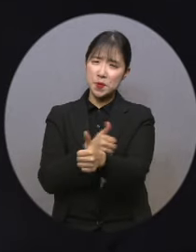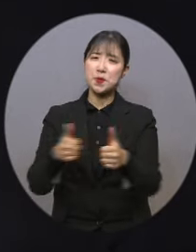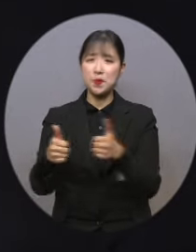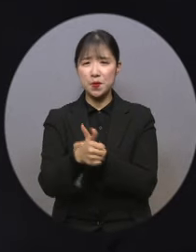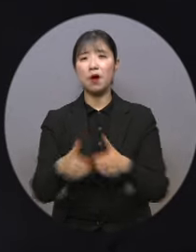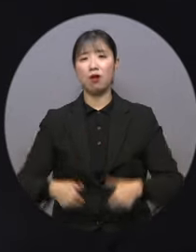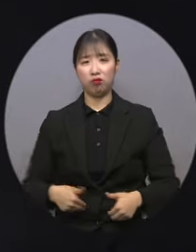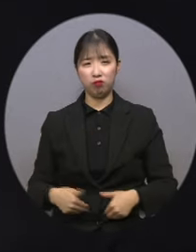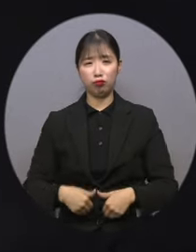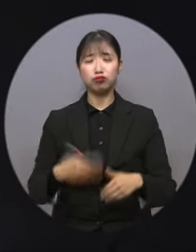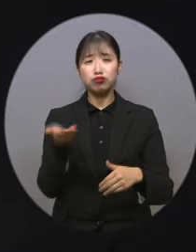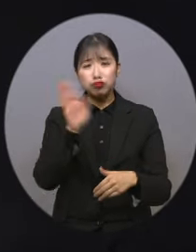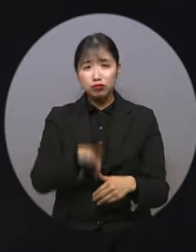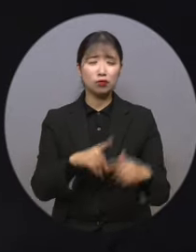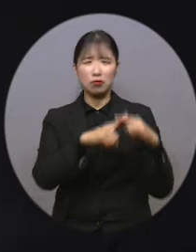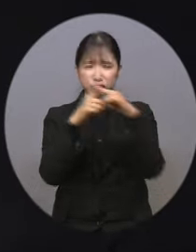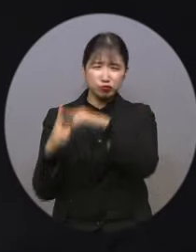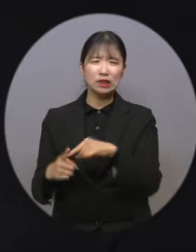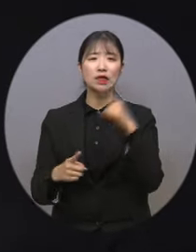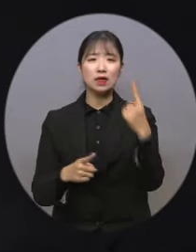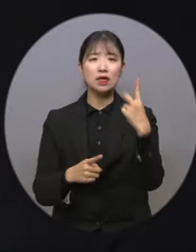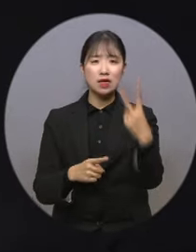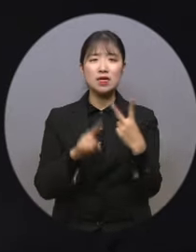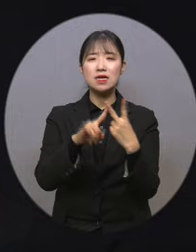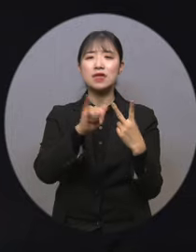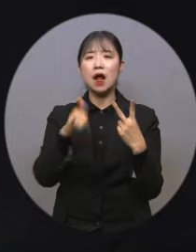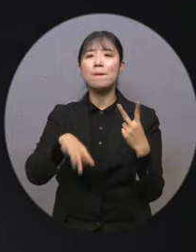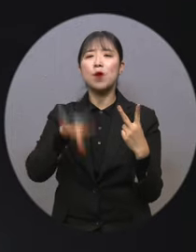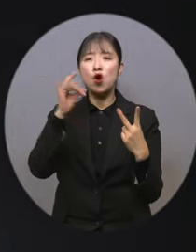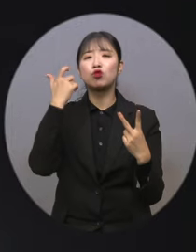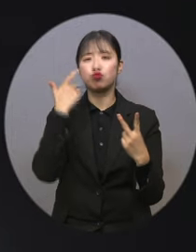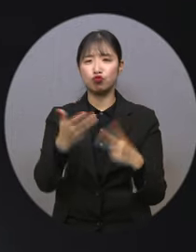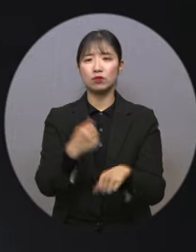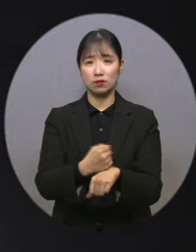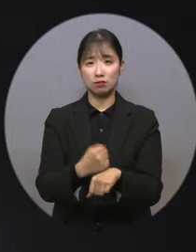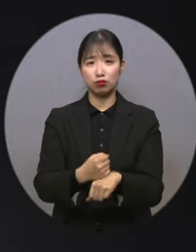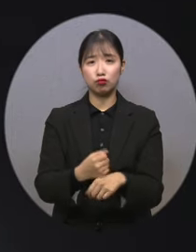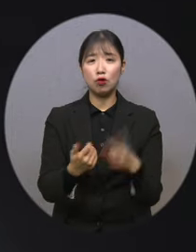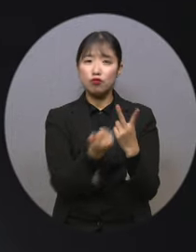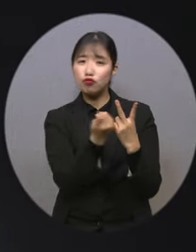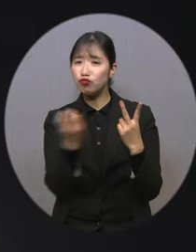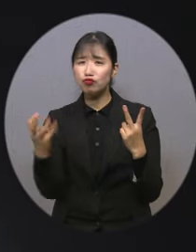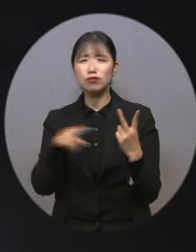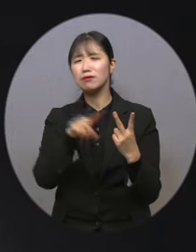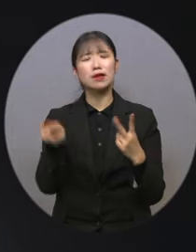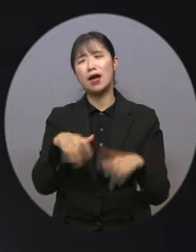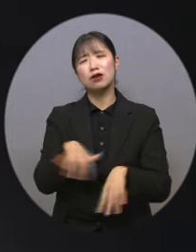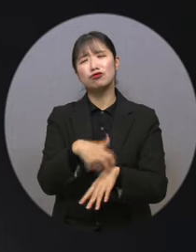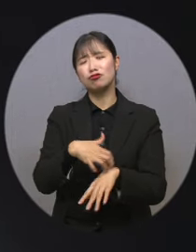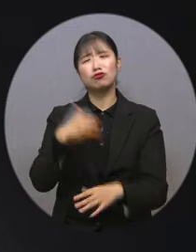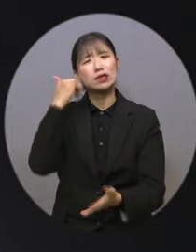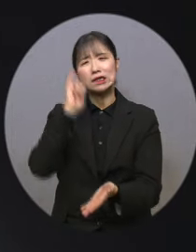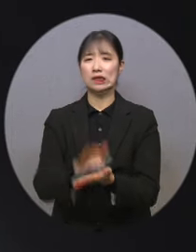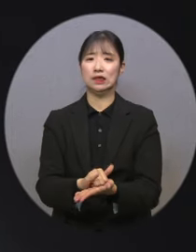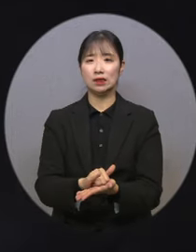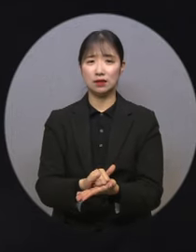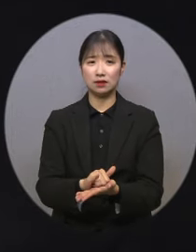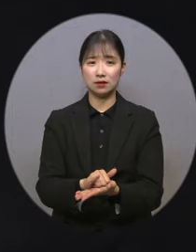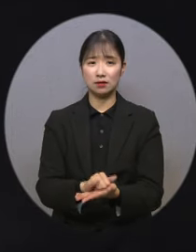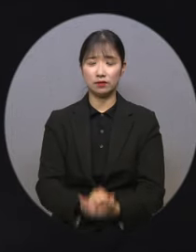무조건 1번이 번만 여론조사의 먼저 모르니까 나머지 사람들은 귀찮아서 들고 있다가 거래